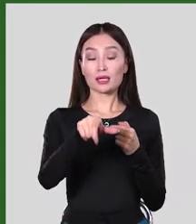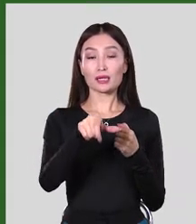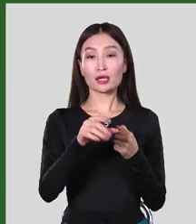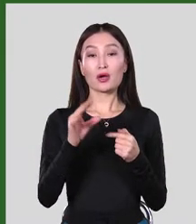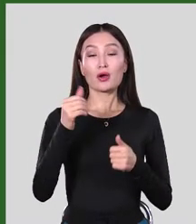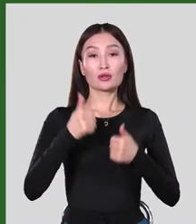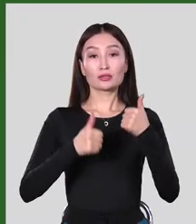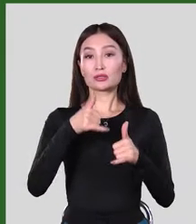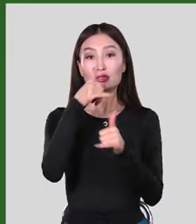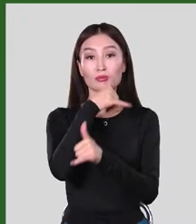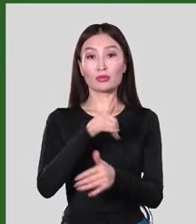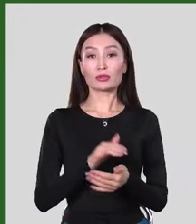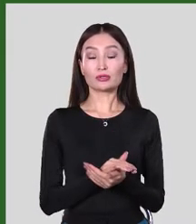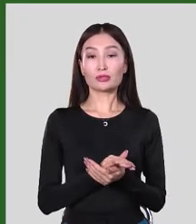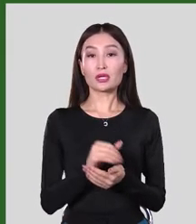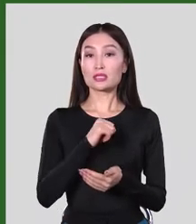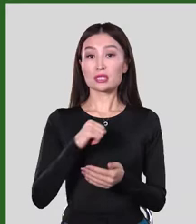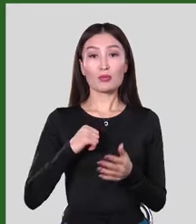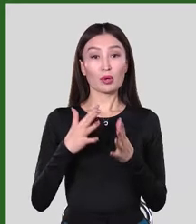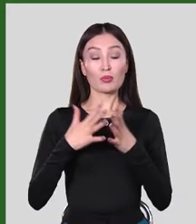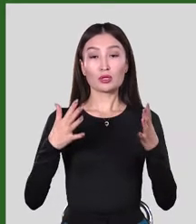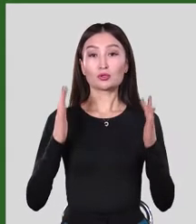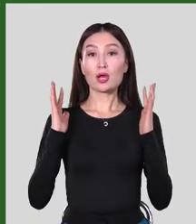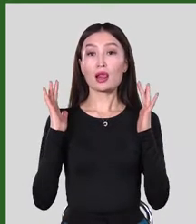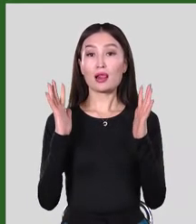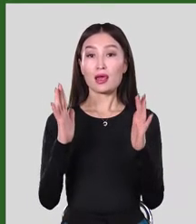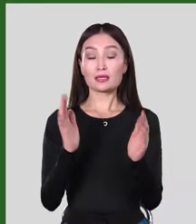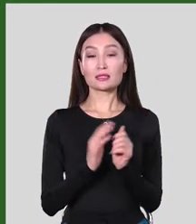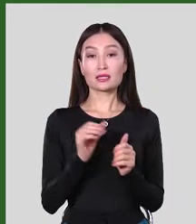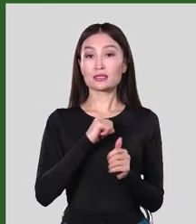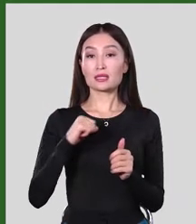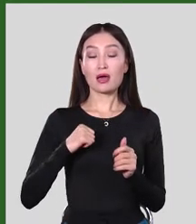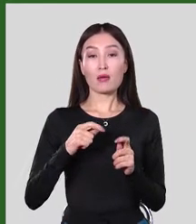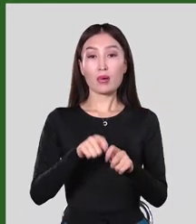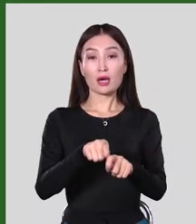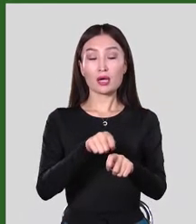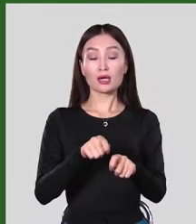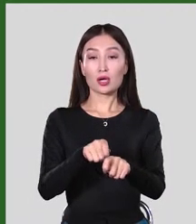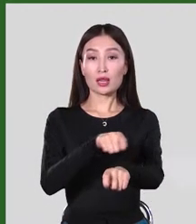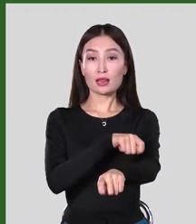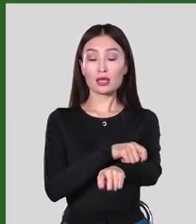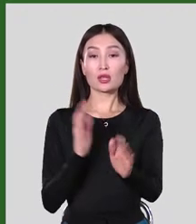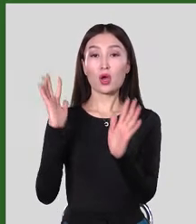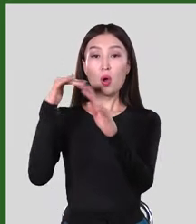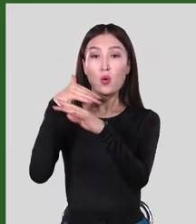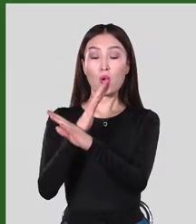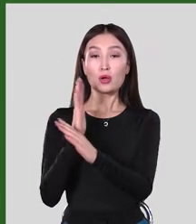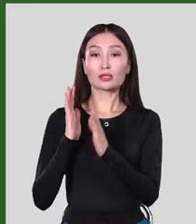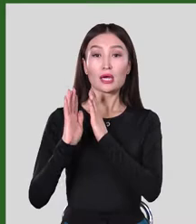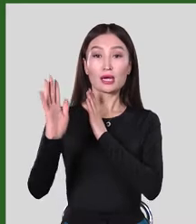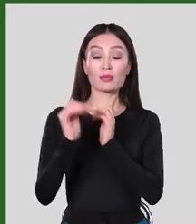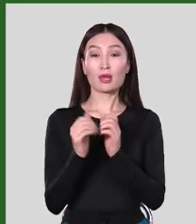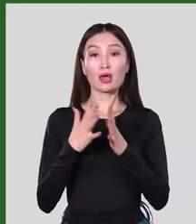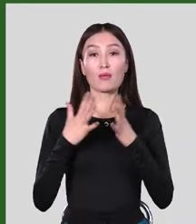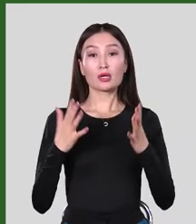все равно, что ручей. Самый большой лес Земли и самый длинный горный хребет. Самая большая